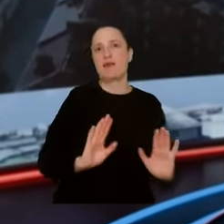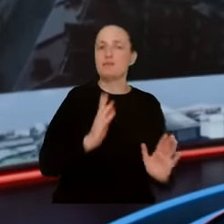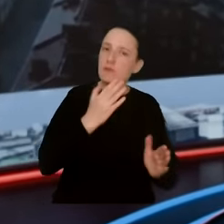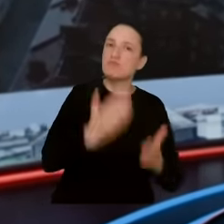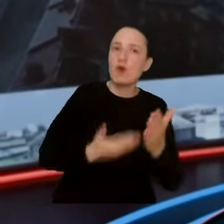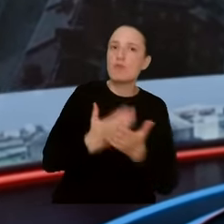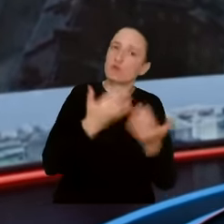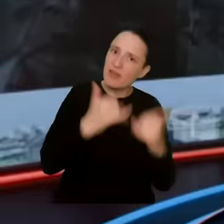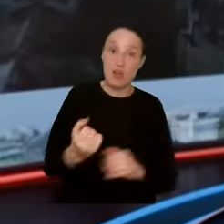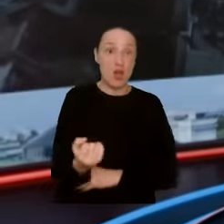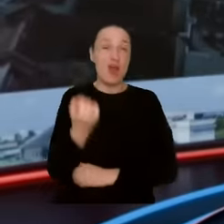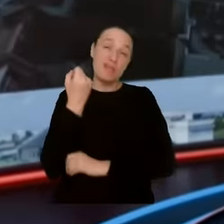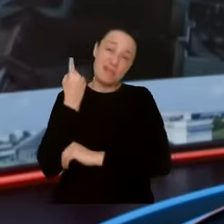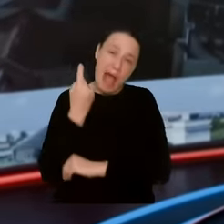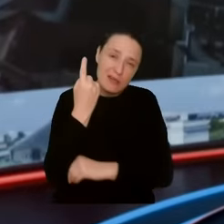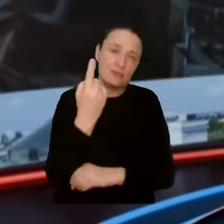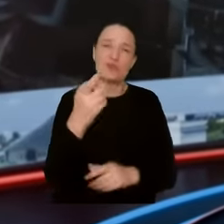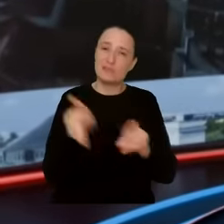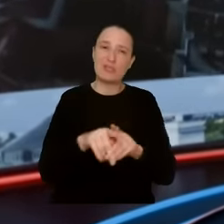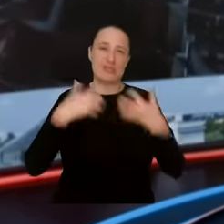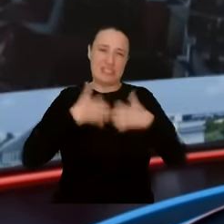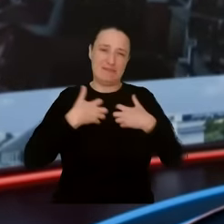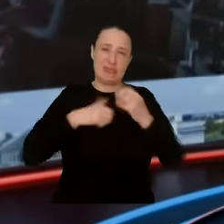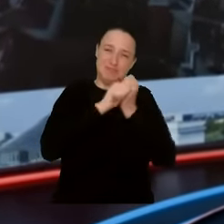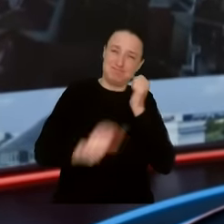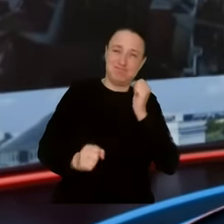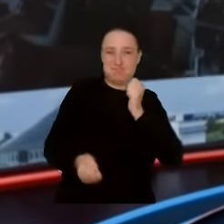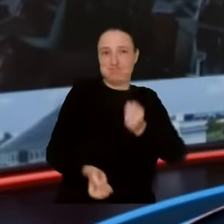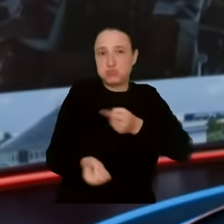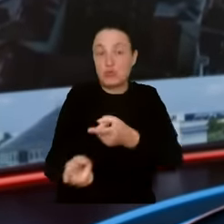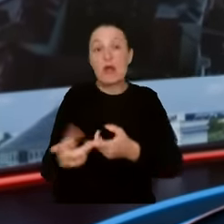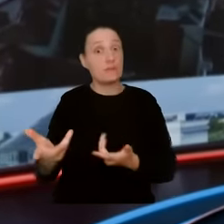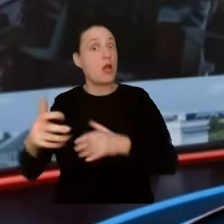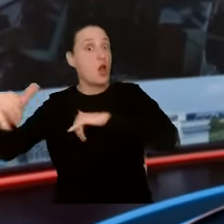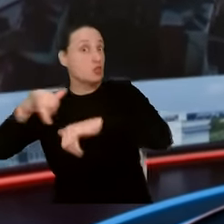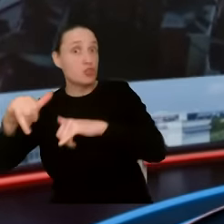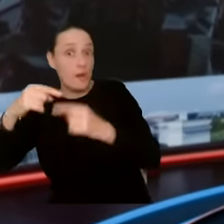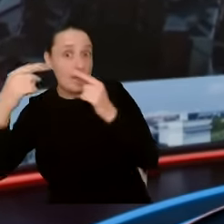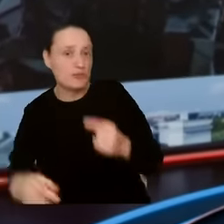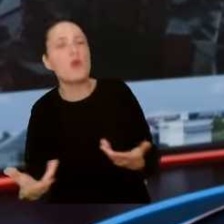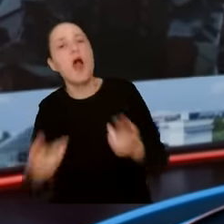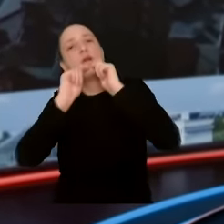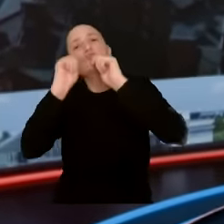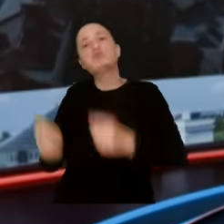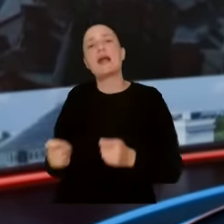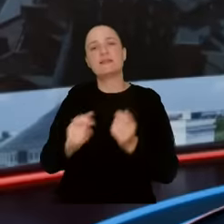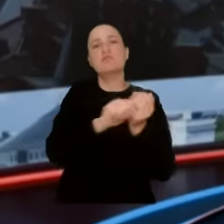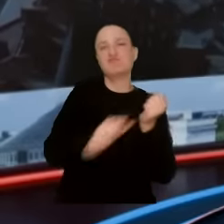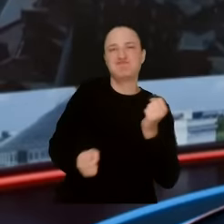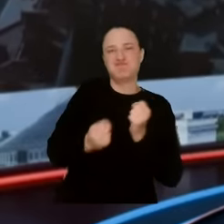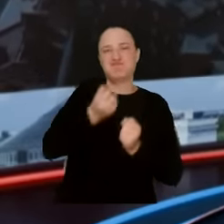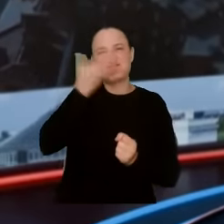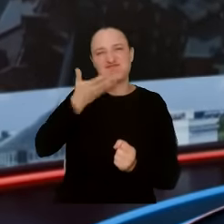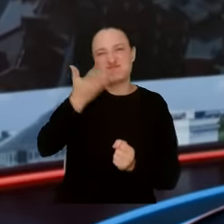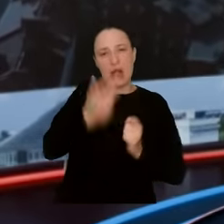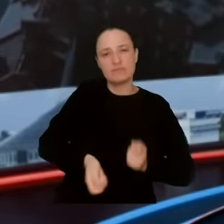– traktorem i fetorem. Bo skoro rządzącym rolnictwo śmierdzi, to dedykowane im prezenty z obornikiem trafione są w punkt.